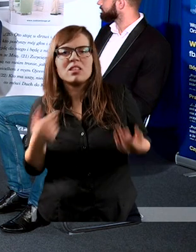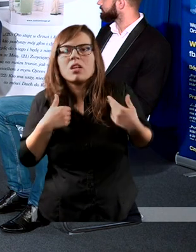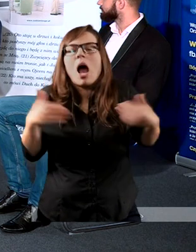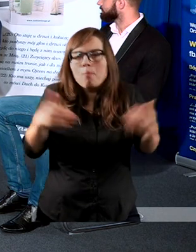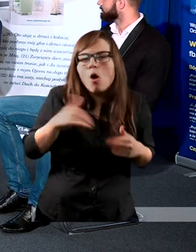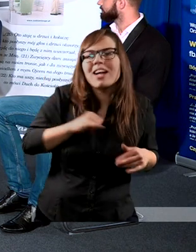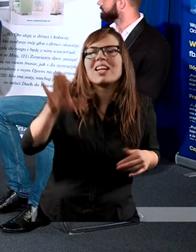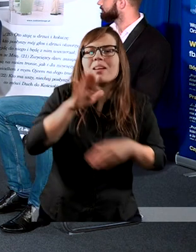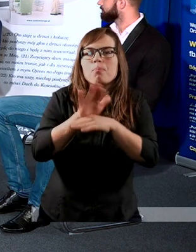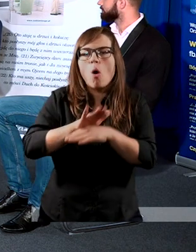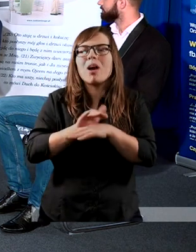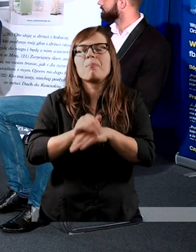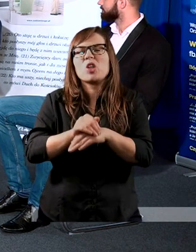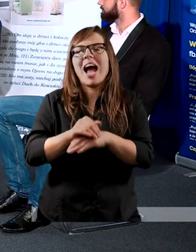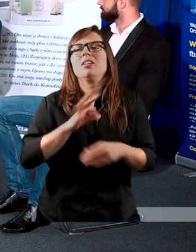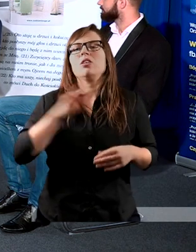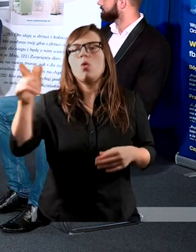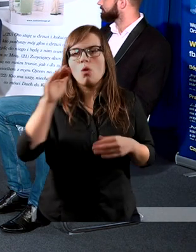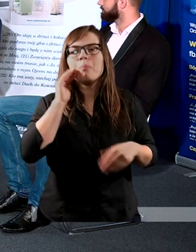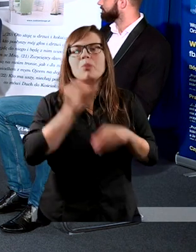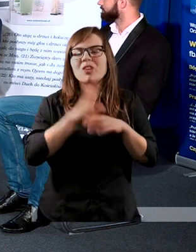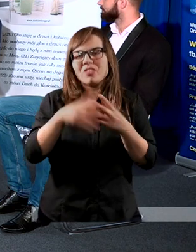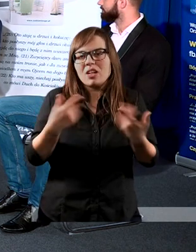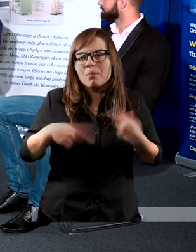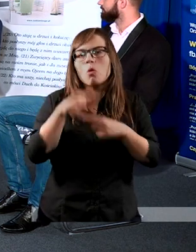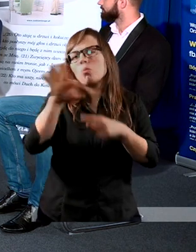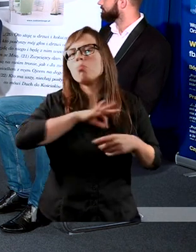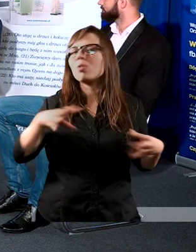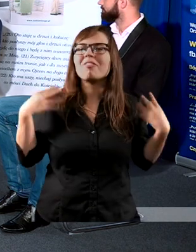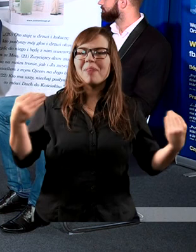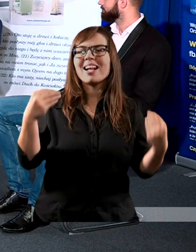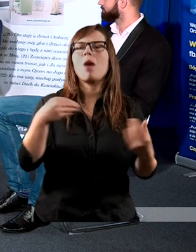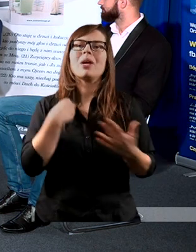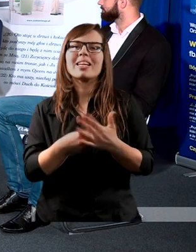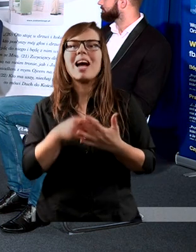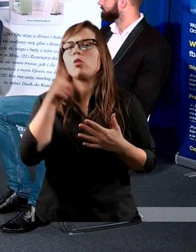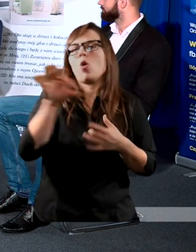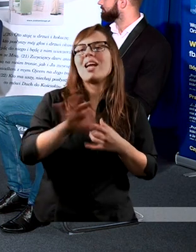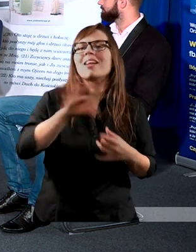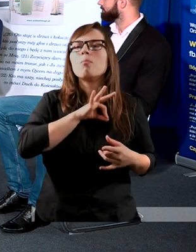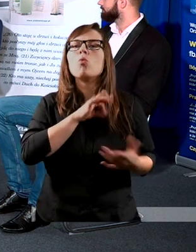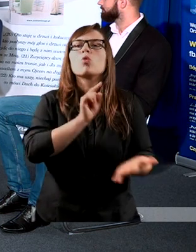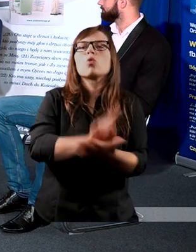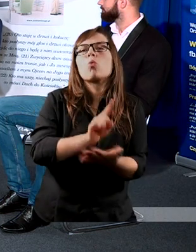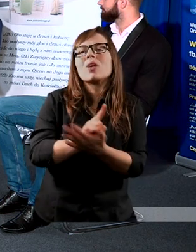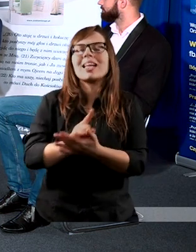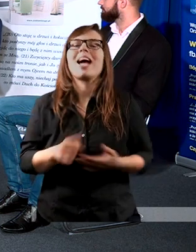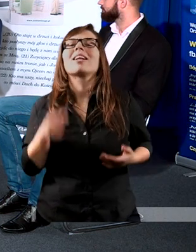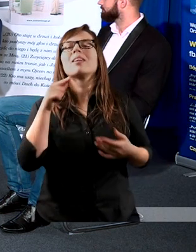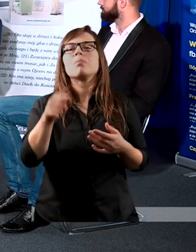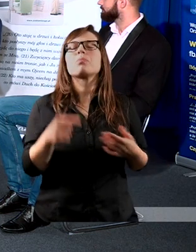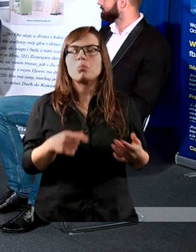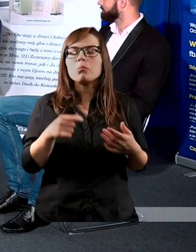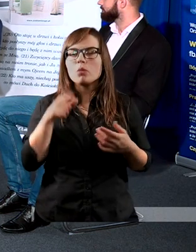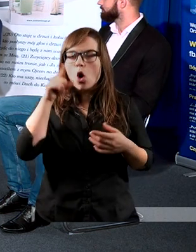mogę przyjaźnić. Ja wiem, że to, co On mi obiecał, to jest mój największy skarb. To jest mój sukces, a wszystko